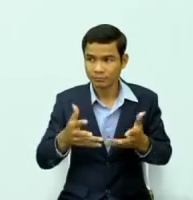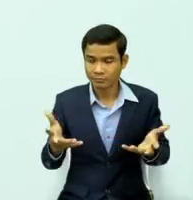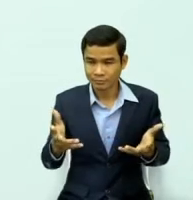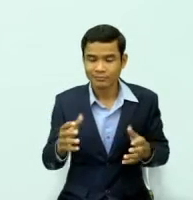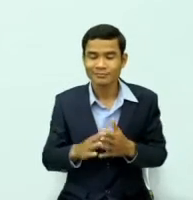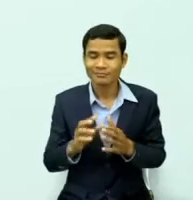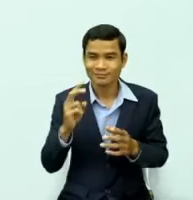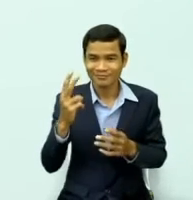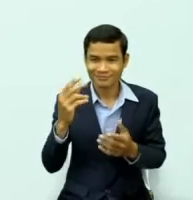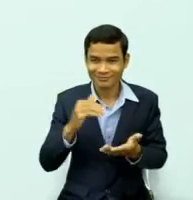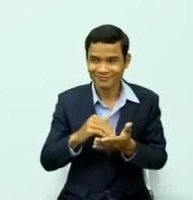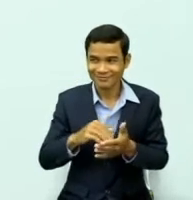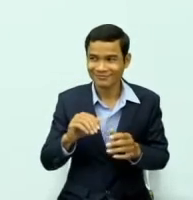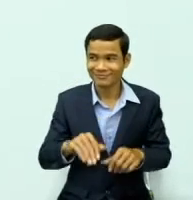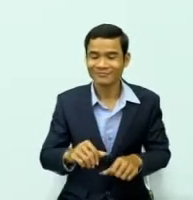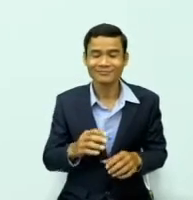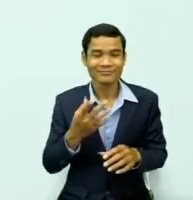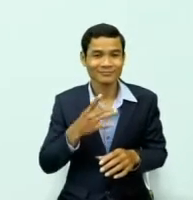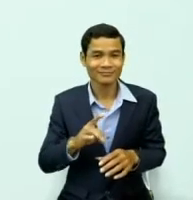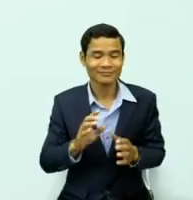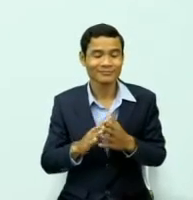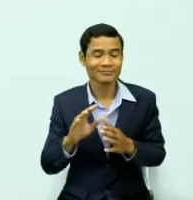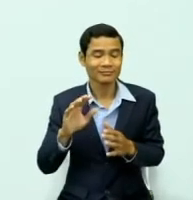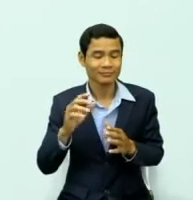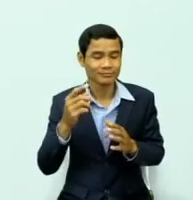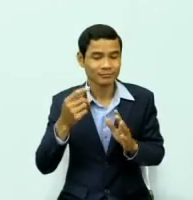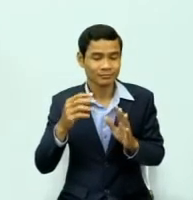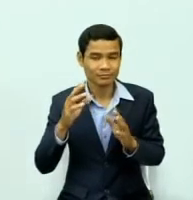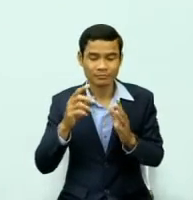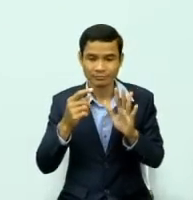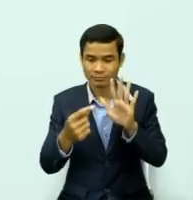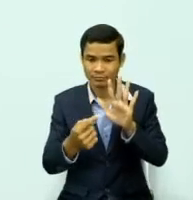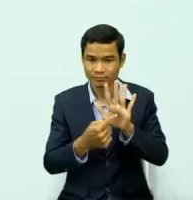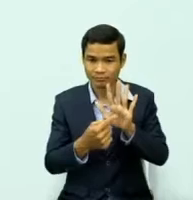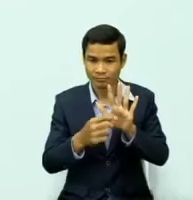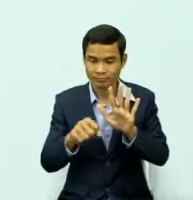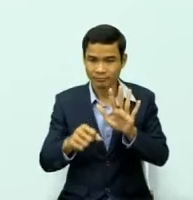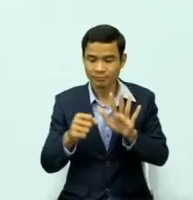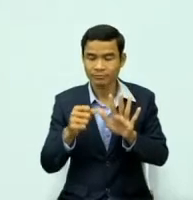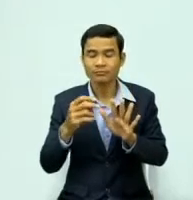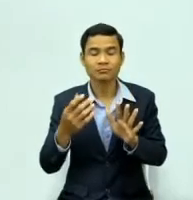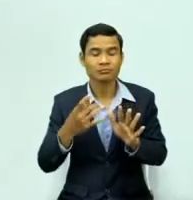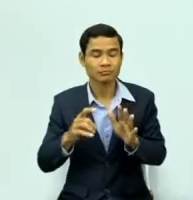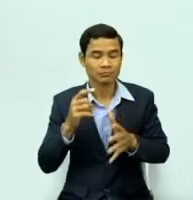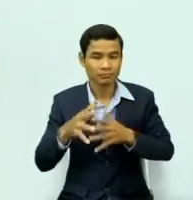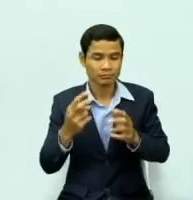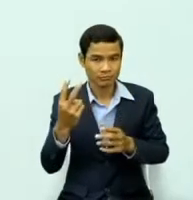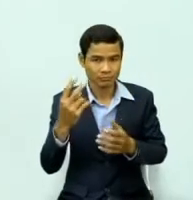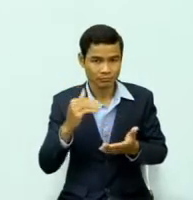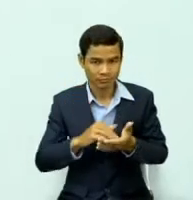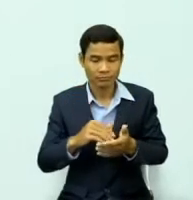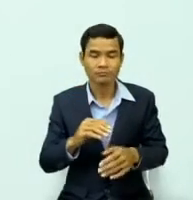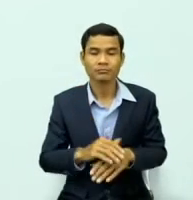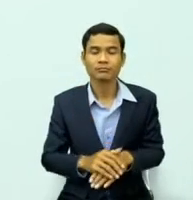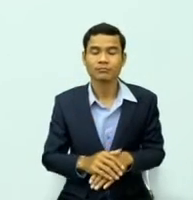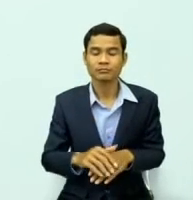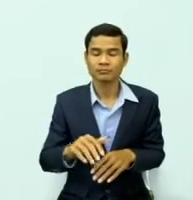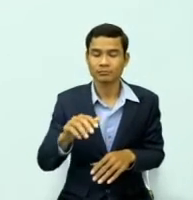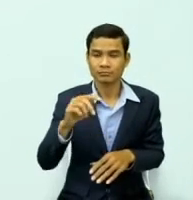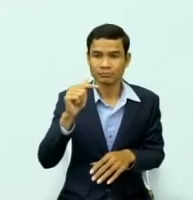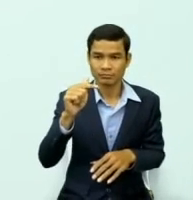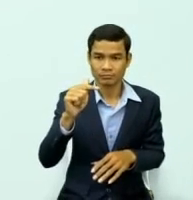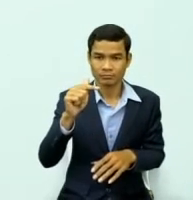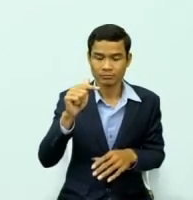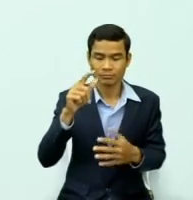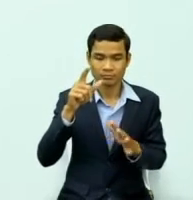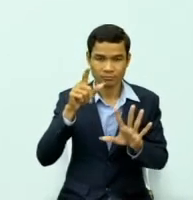ăn bị đong con nè. Chà, đại sao tay miền sở nhà lấy tù chính chừng ăn tí đó. Chà, bị nít cái dừng ăn thá ngò